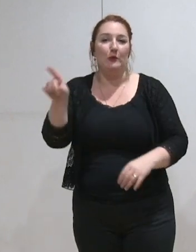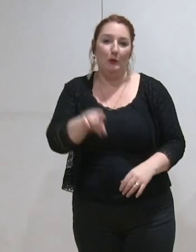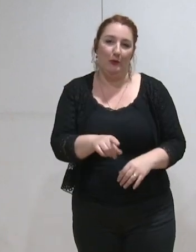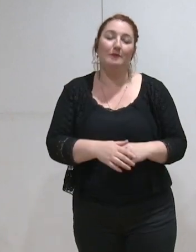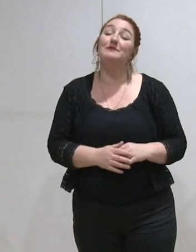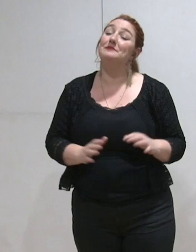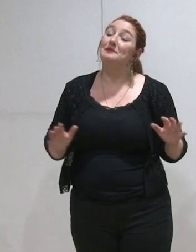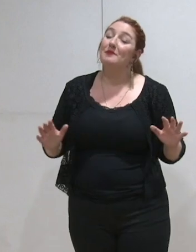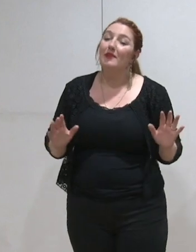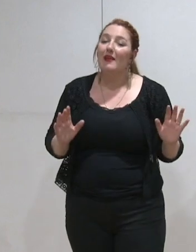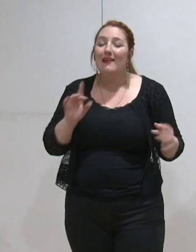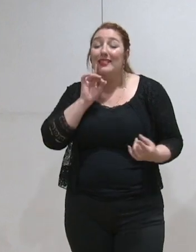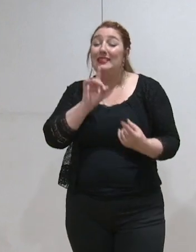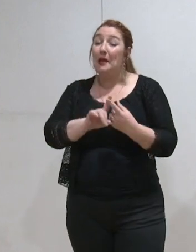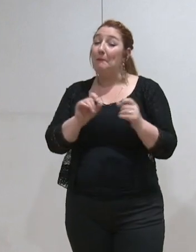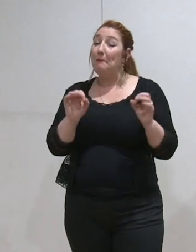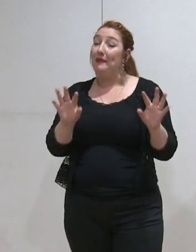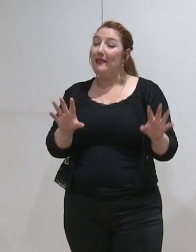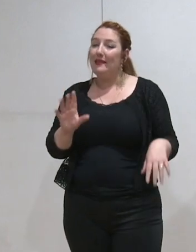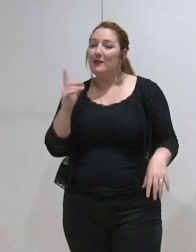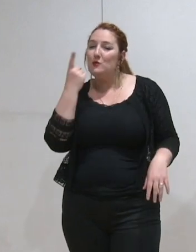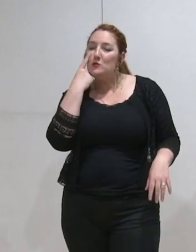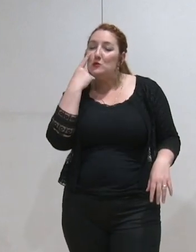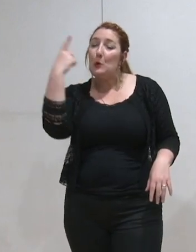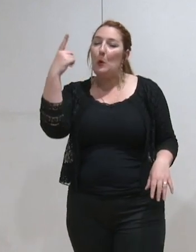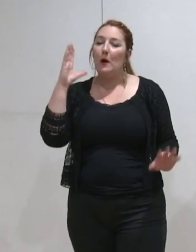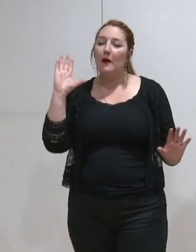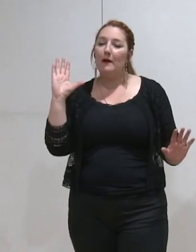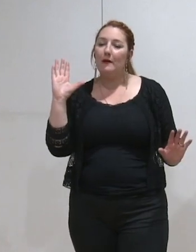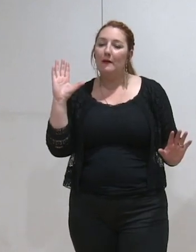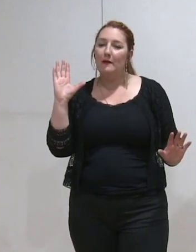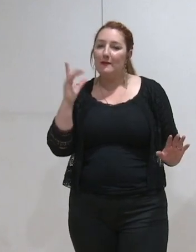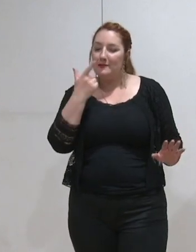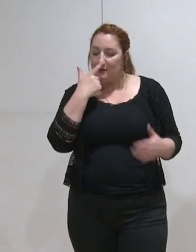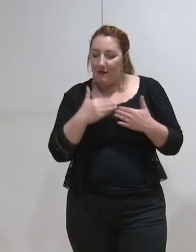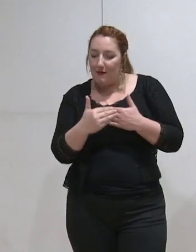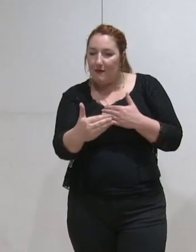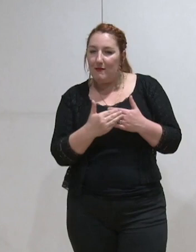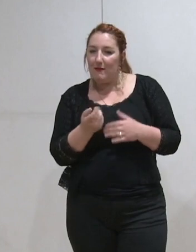sujet je crois qui va faire rapidement à nouveau